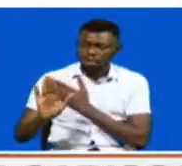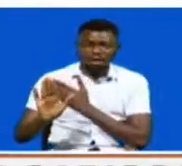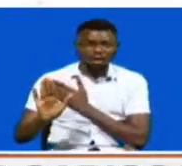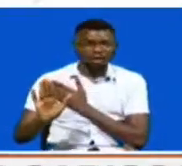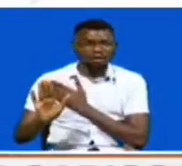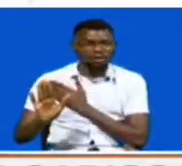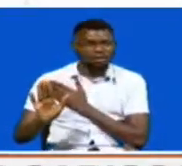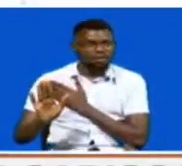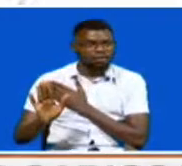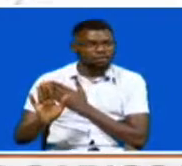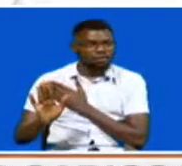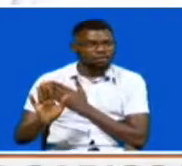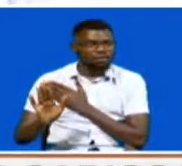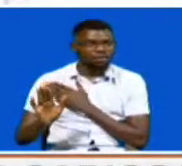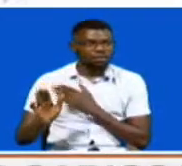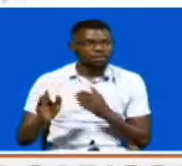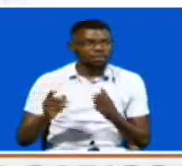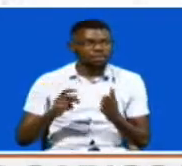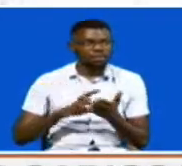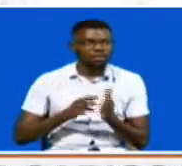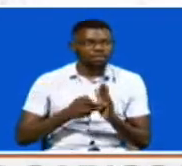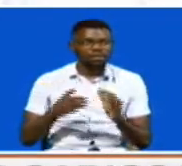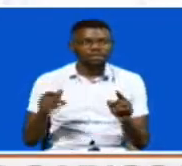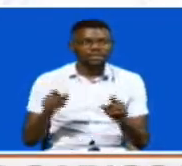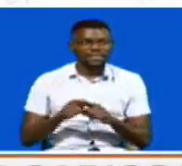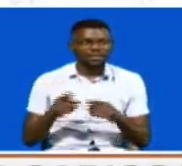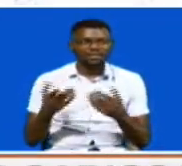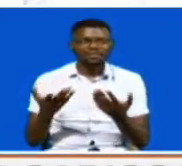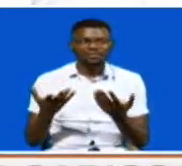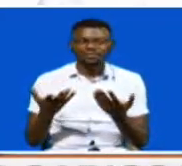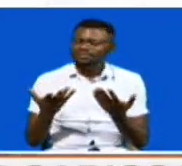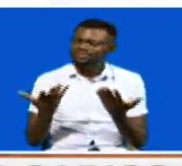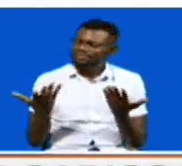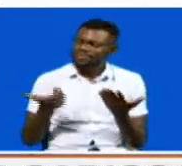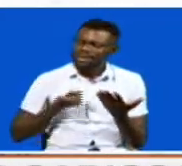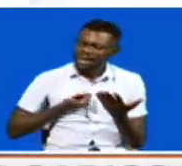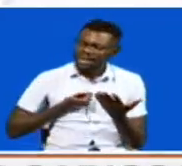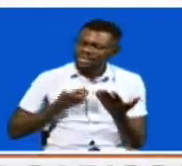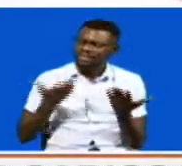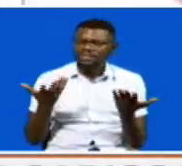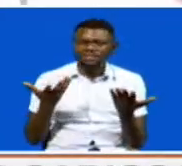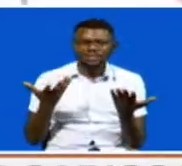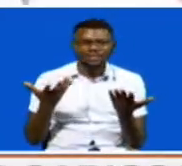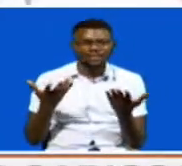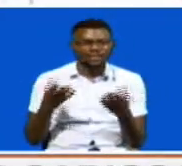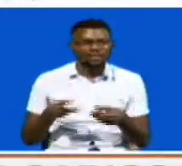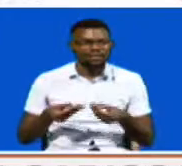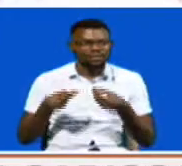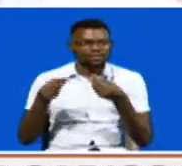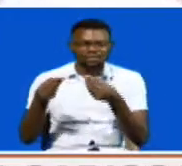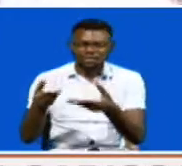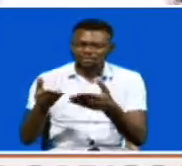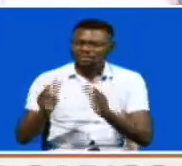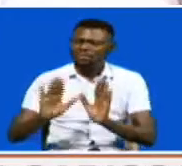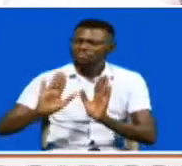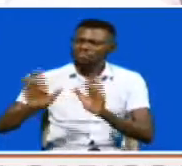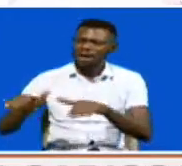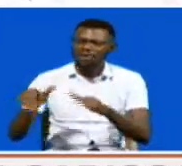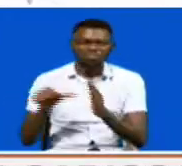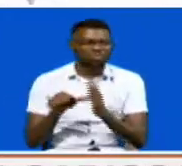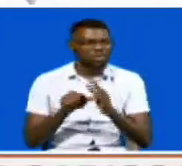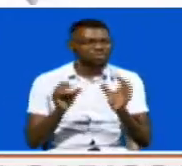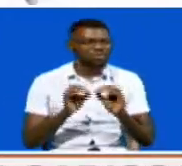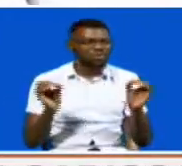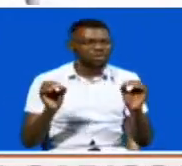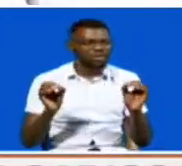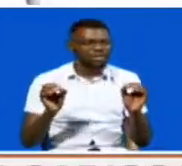Hiyo imekuwa sasa ni shopping ya msichana. Asante sana. Sisi tumeshukuru ngamia. Ngamia irudi kwa msichana na imfanyie shopping.